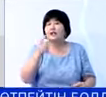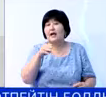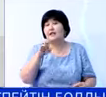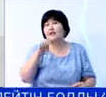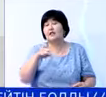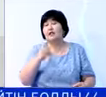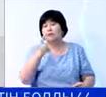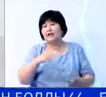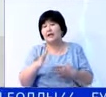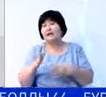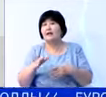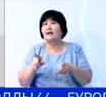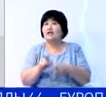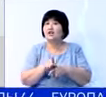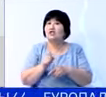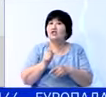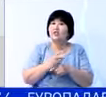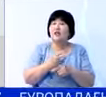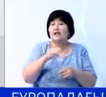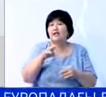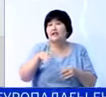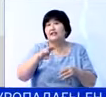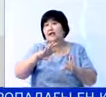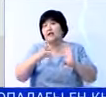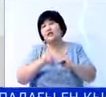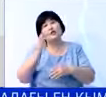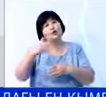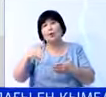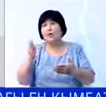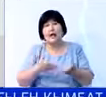тестілеуден бір жылға шеттетіледі және тест нәтижелері